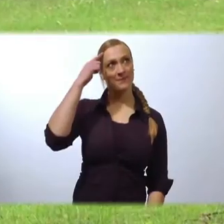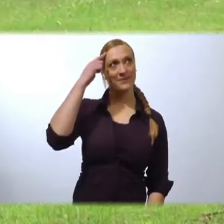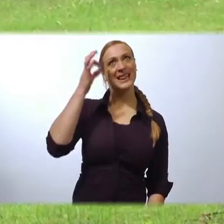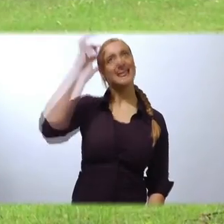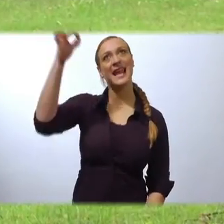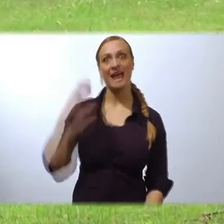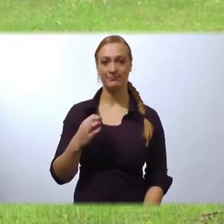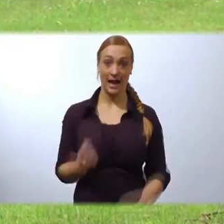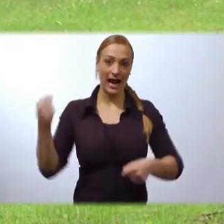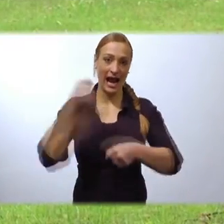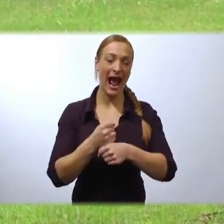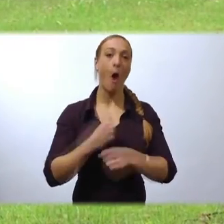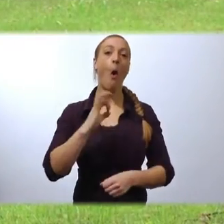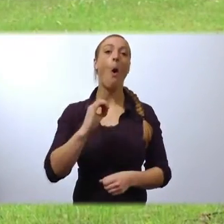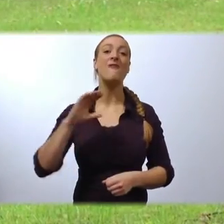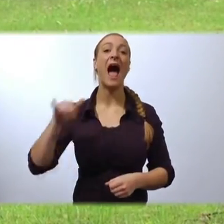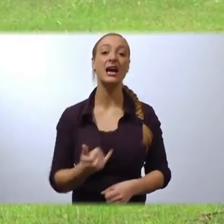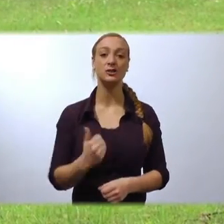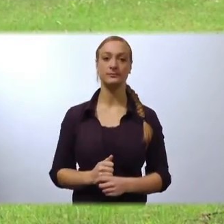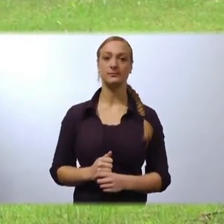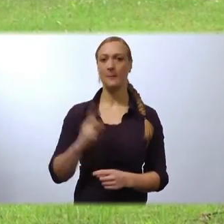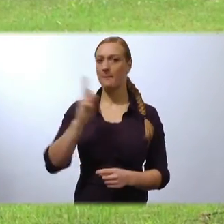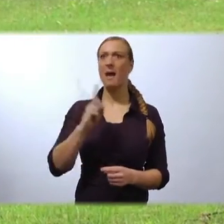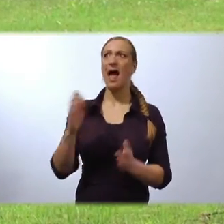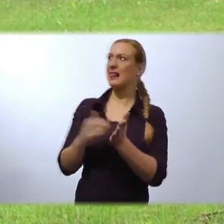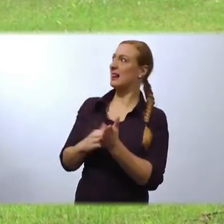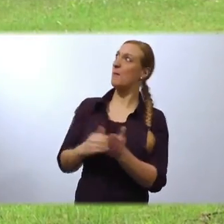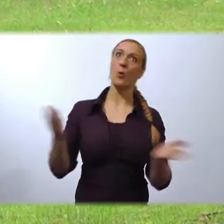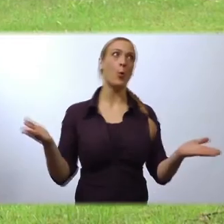L'idée de créer un office franco-allemand pour la jeunesse ne naît pas de rien.